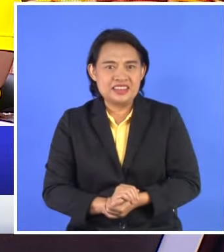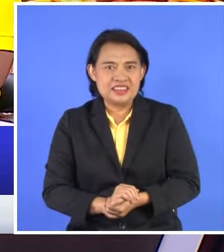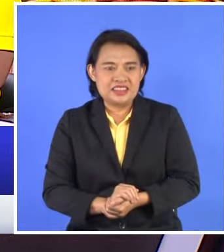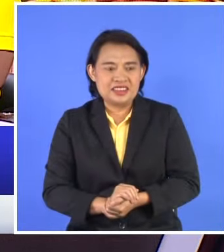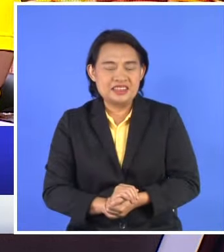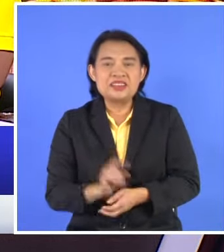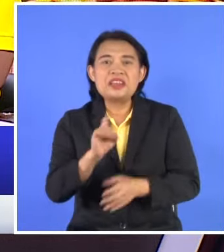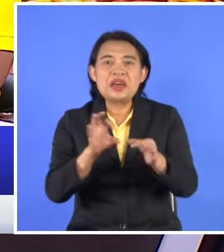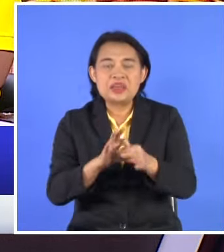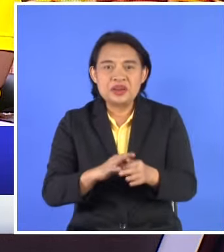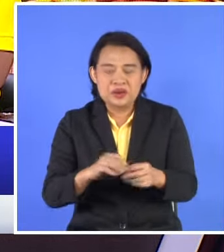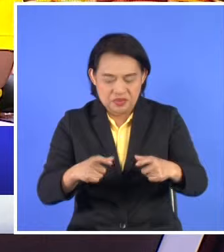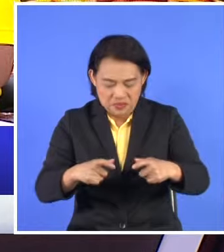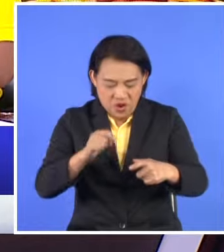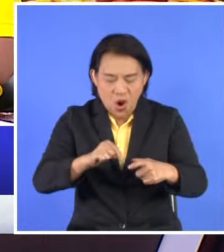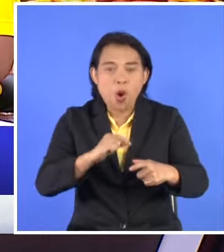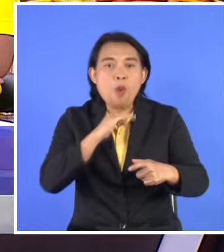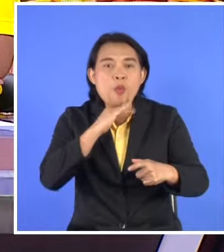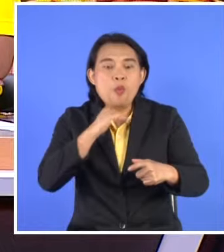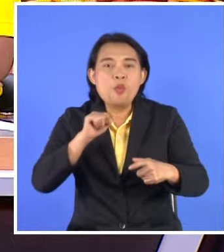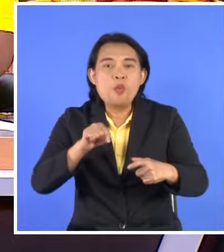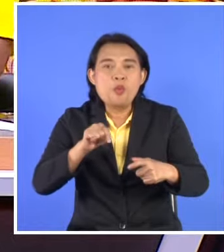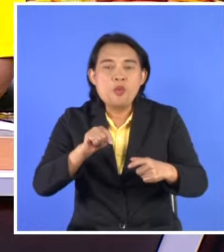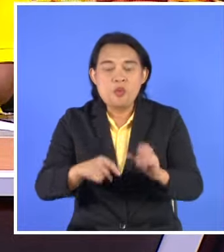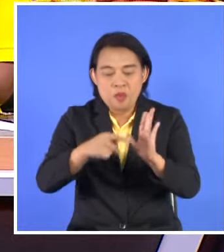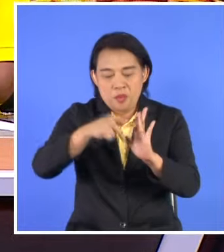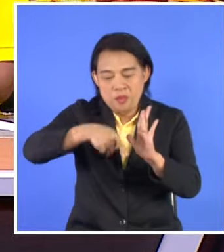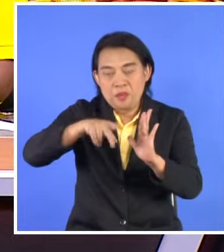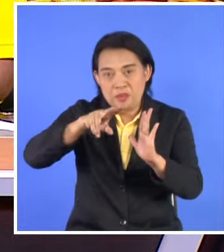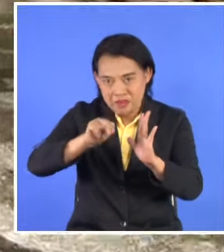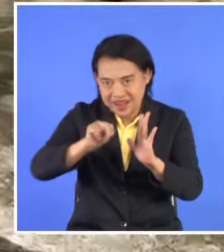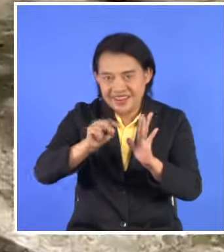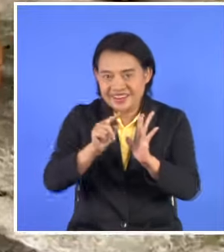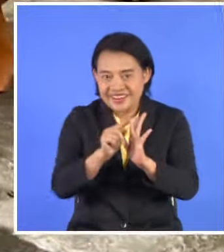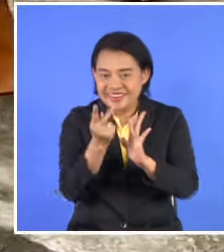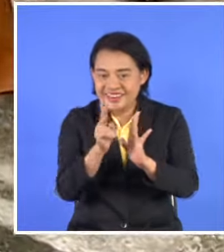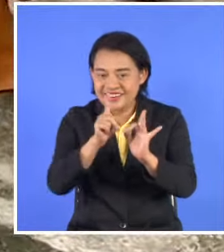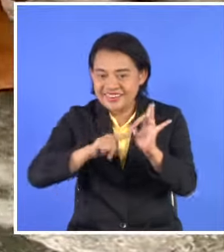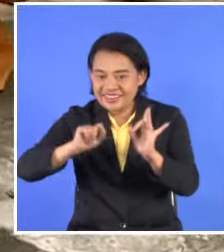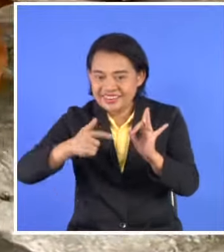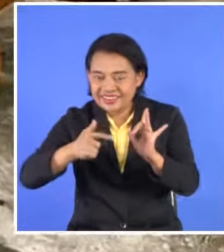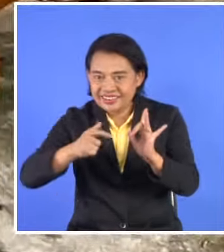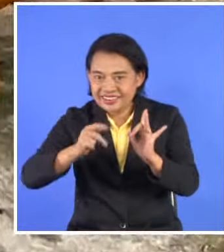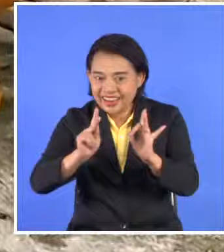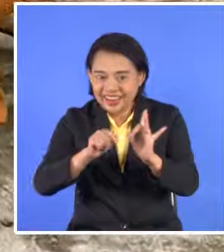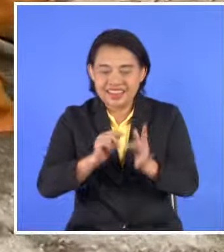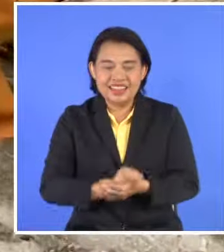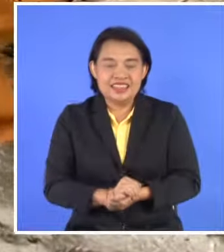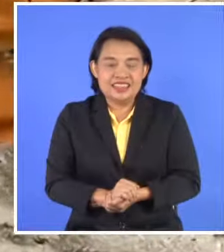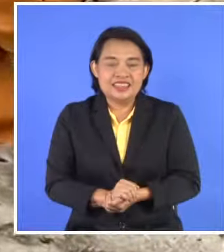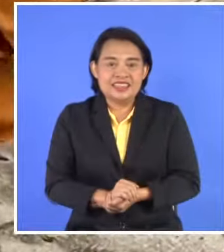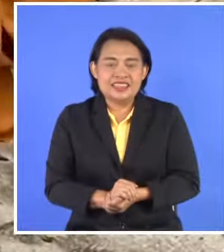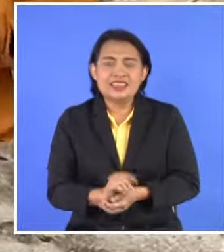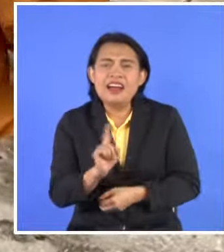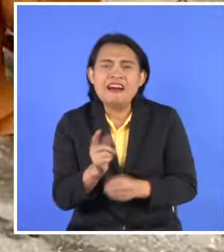หมูป่าอ่าดูนะแพนเค้กหมูป่าหมูป่าฟังให้ง่ายๆคือว่าหมูป่าชื่อแพนเค้กก็แล้ว